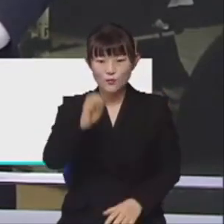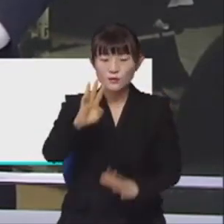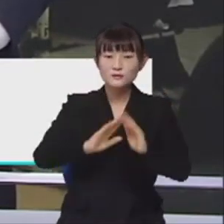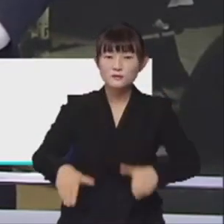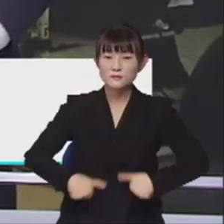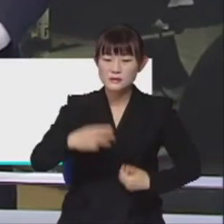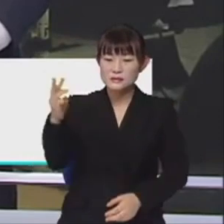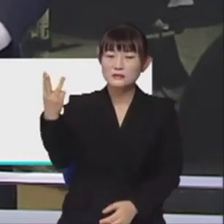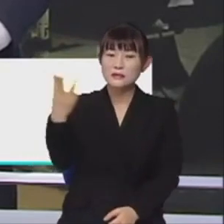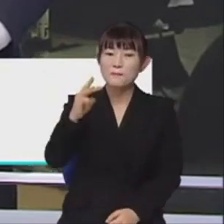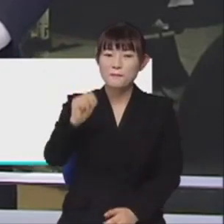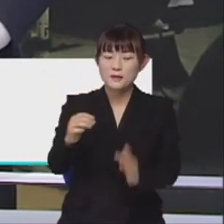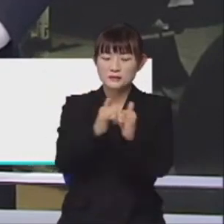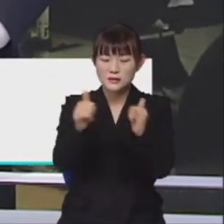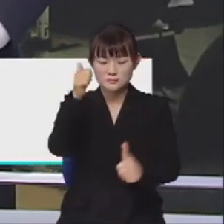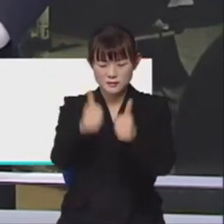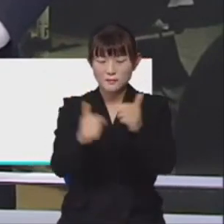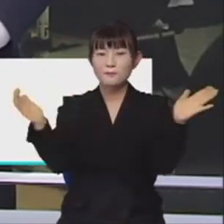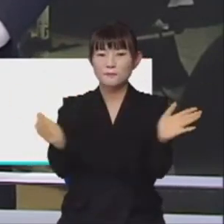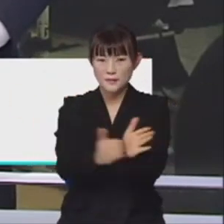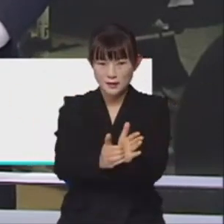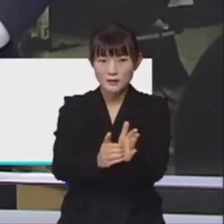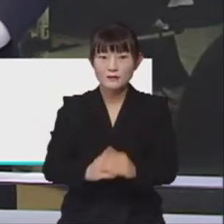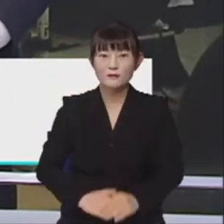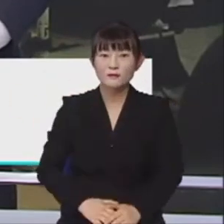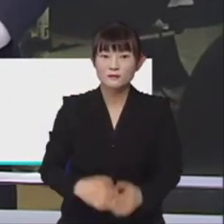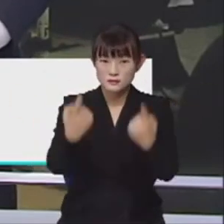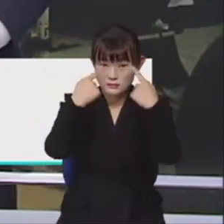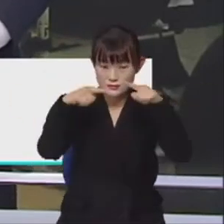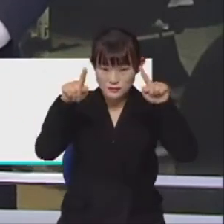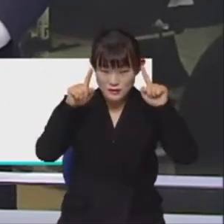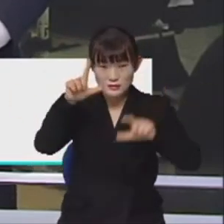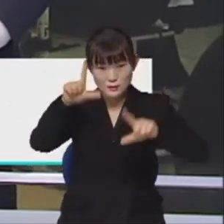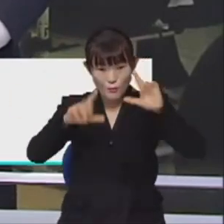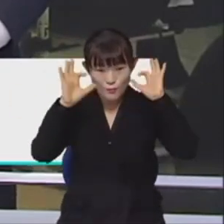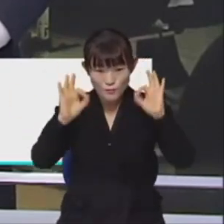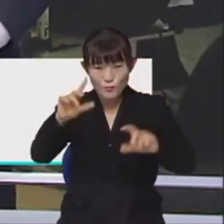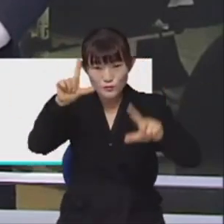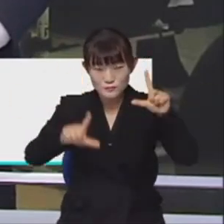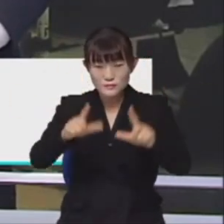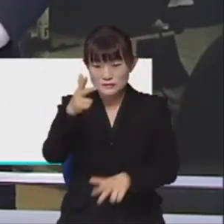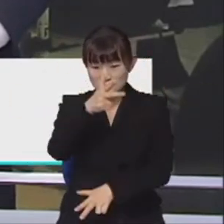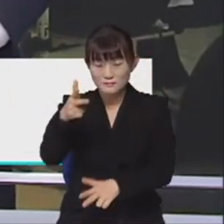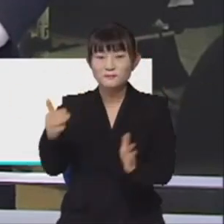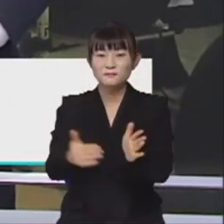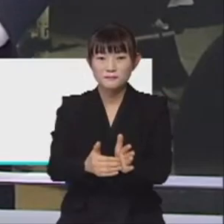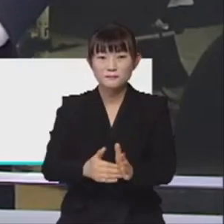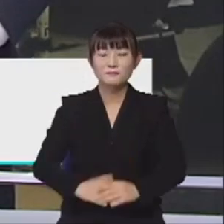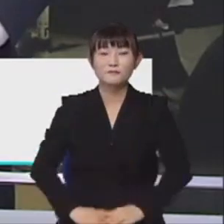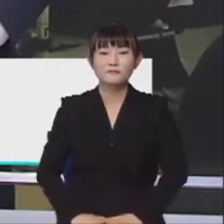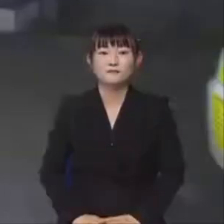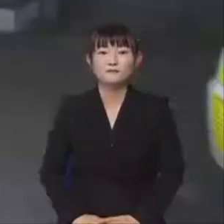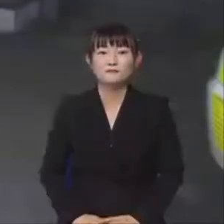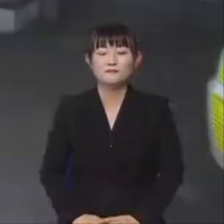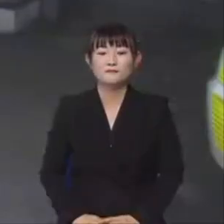수험생 3만여 명은 무사히 시험을 마무리했습니다. 수능 날의 표정을 고우리 기자가 정리했습니다.